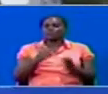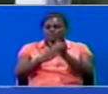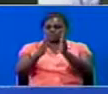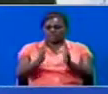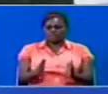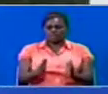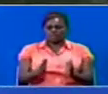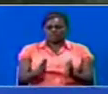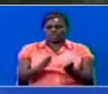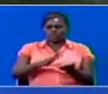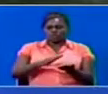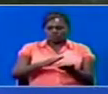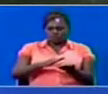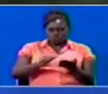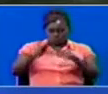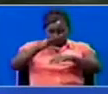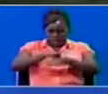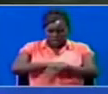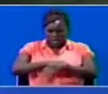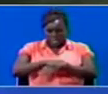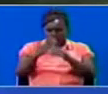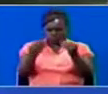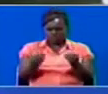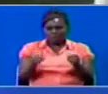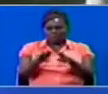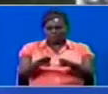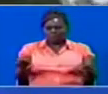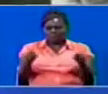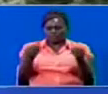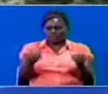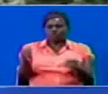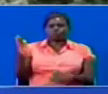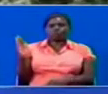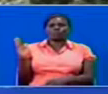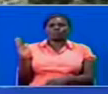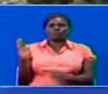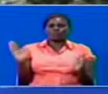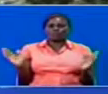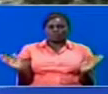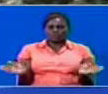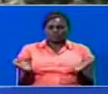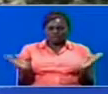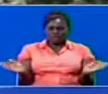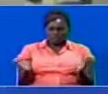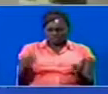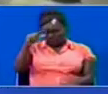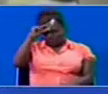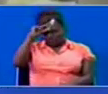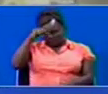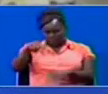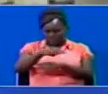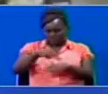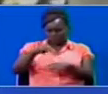hilo kuridhiana katika kutafuta amani katika eneo la Mlima Elgon. Tuna see national government kupitia kwa